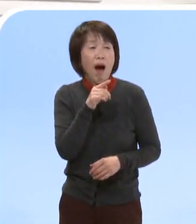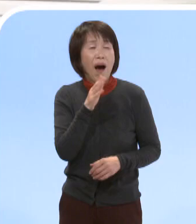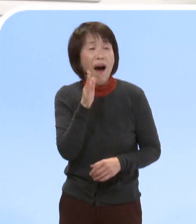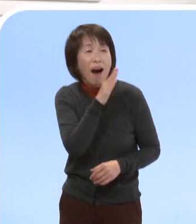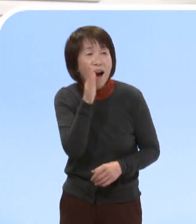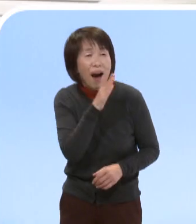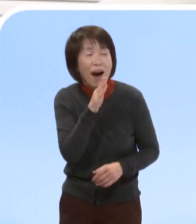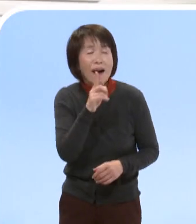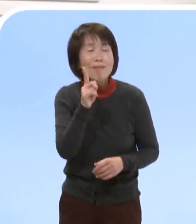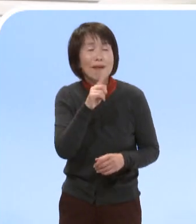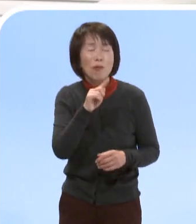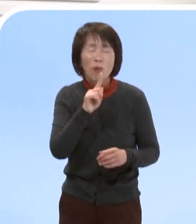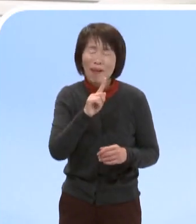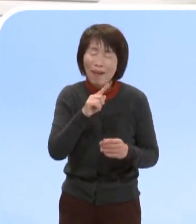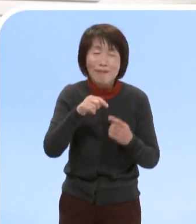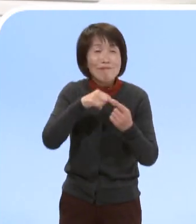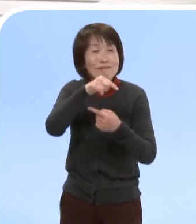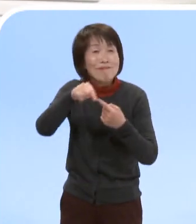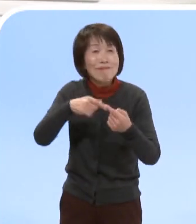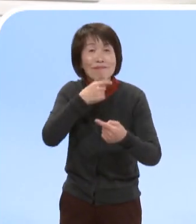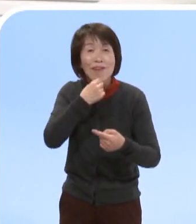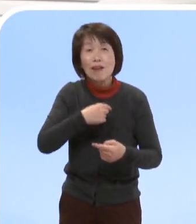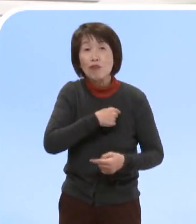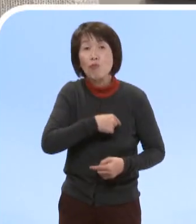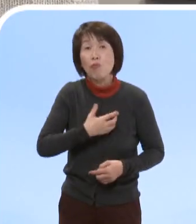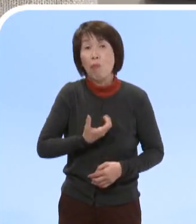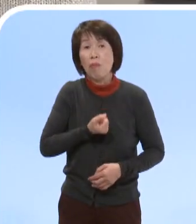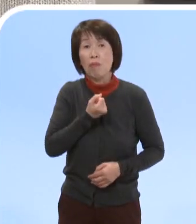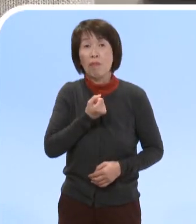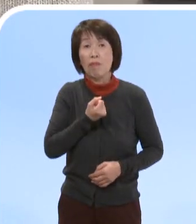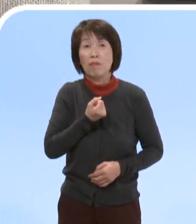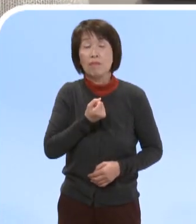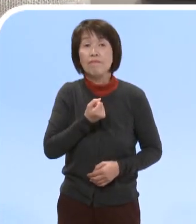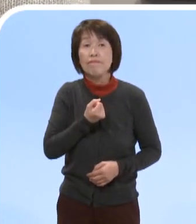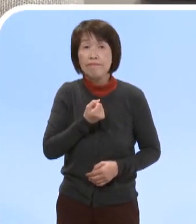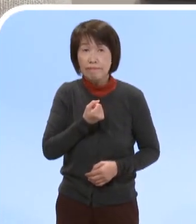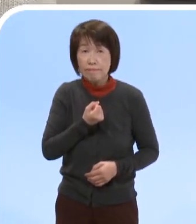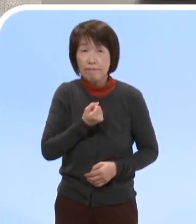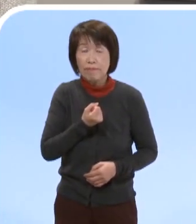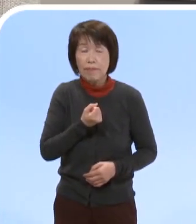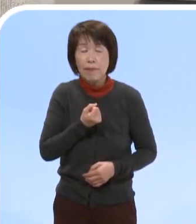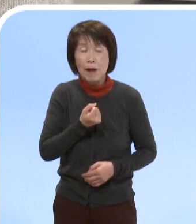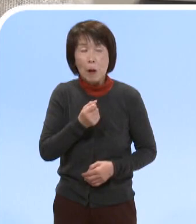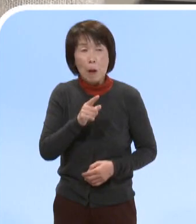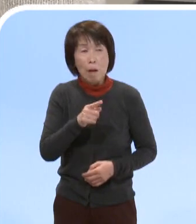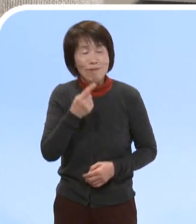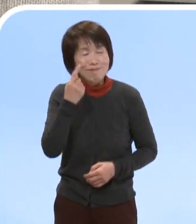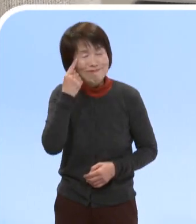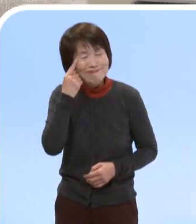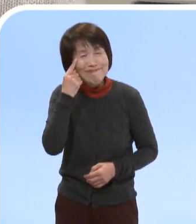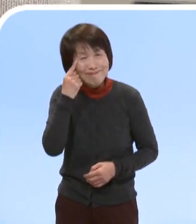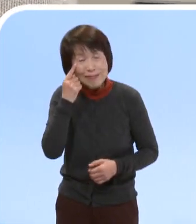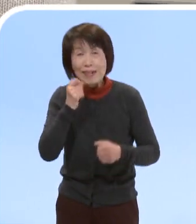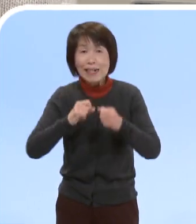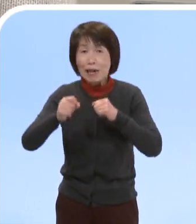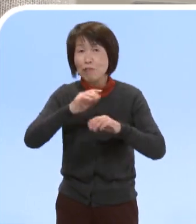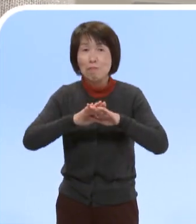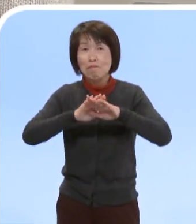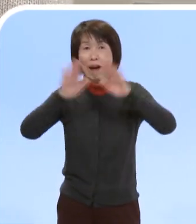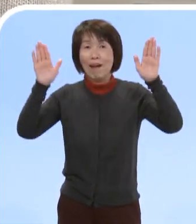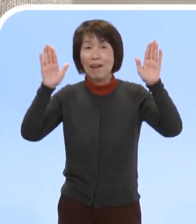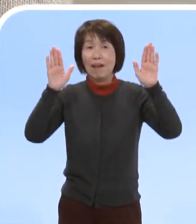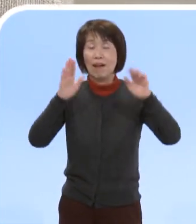たので、だから本当にもったいない、うん、 それらを何とかしたいと活動を始めました